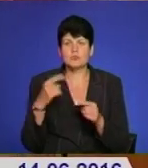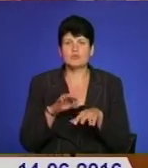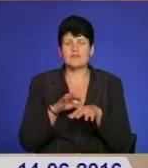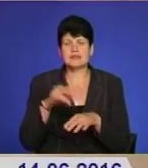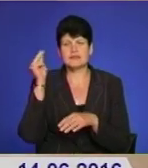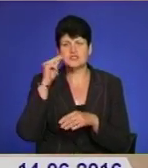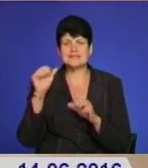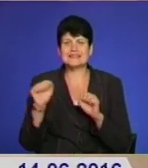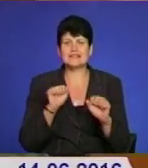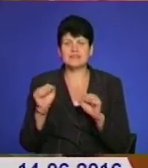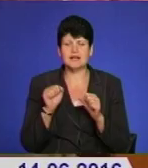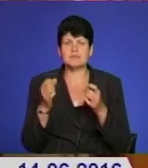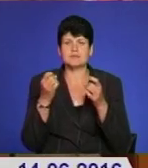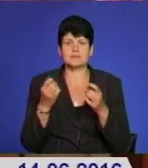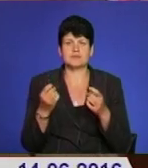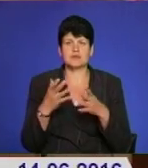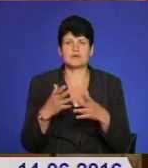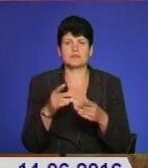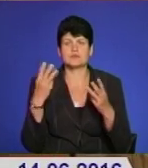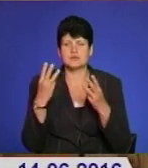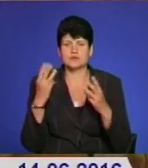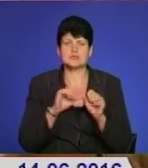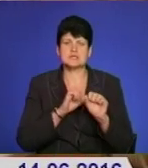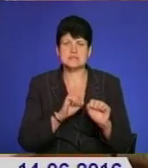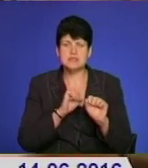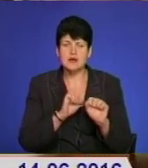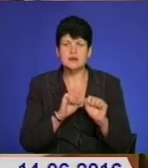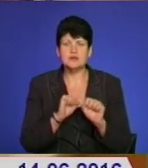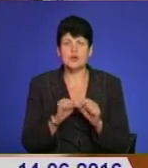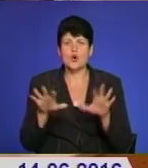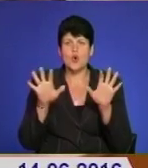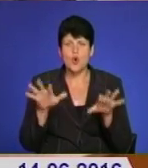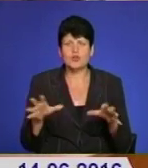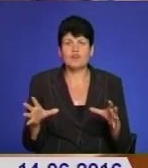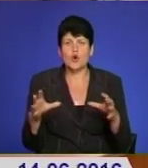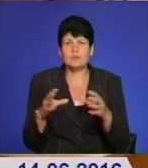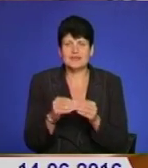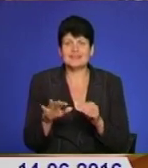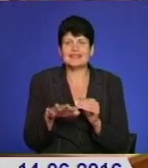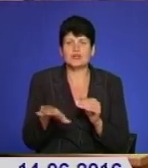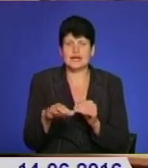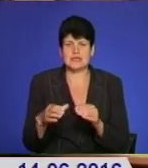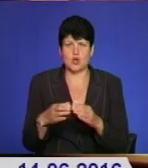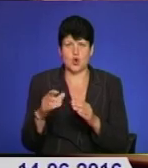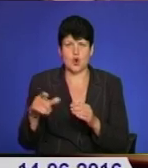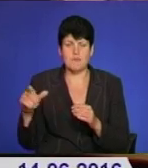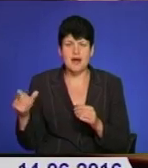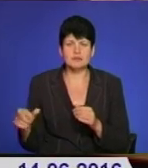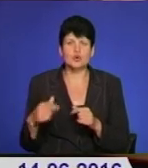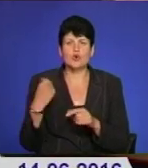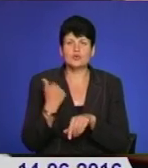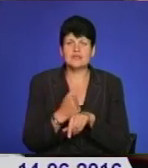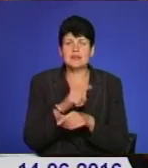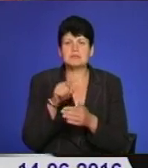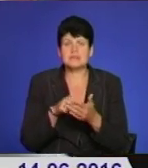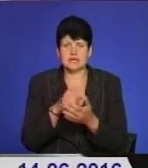навчання з керівниками цивільного захисту органів місцевого самоврядування, головами об'єднаних територіальних громад. Основні питання, які